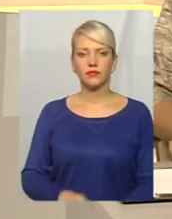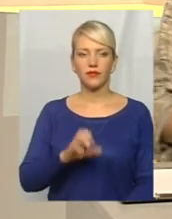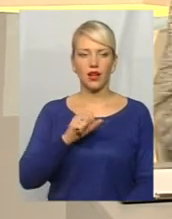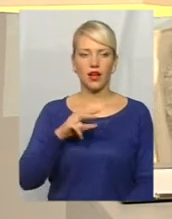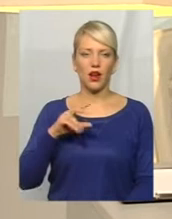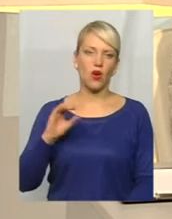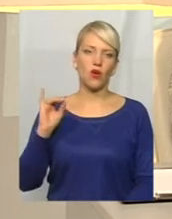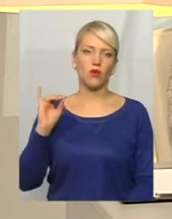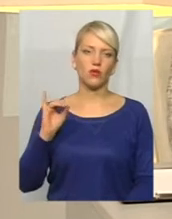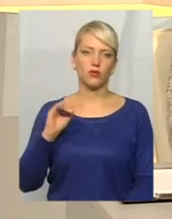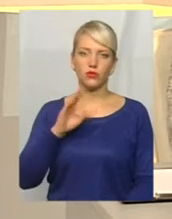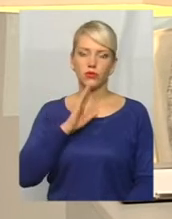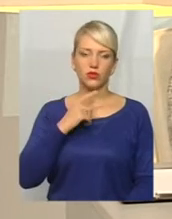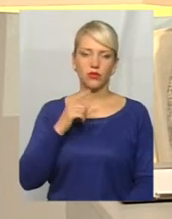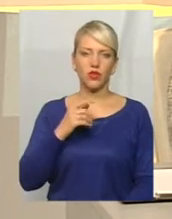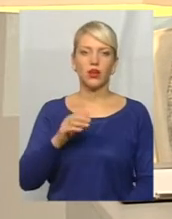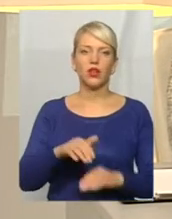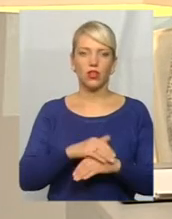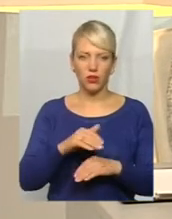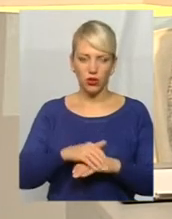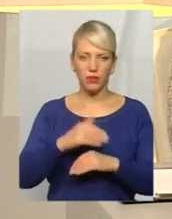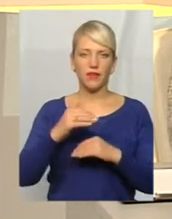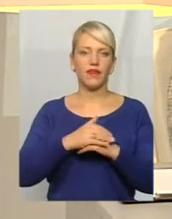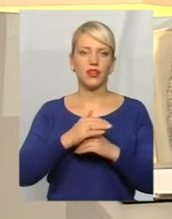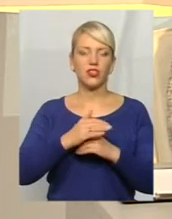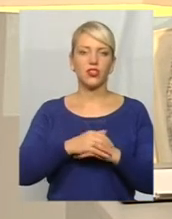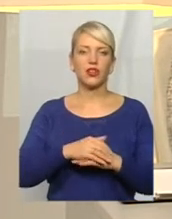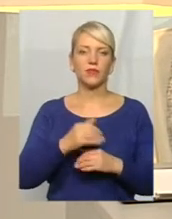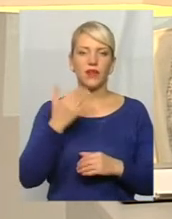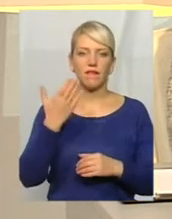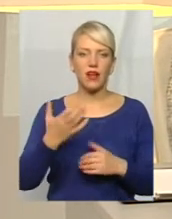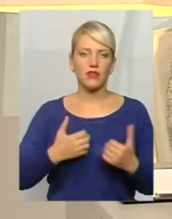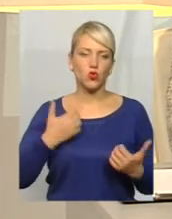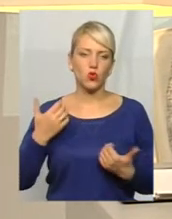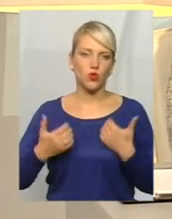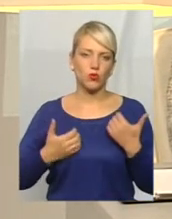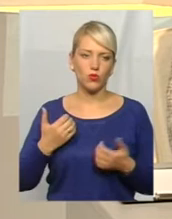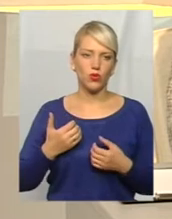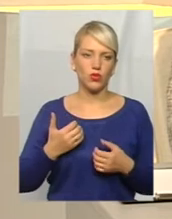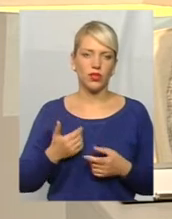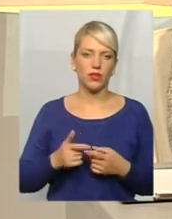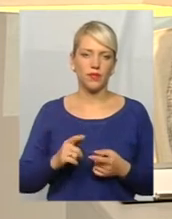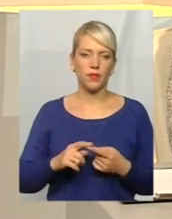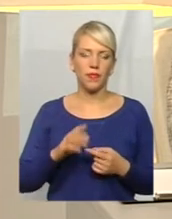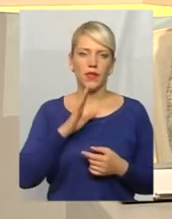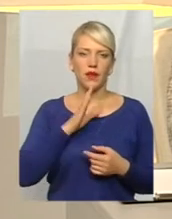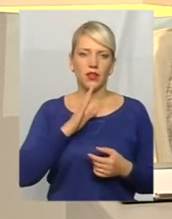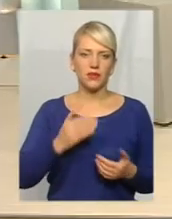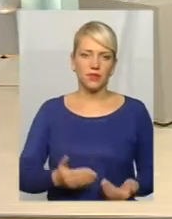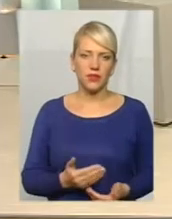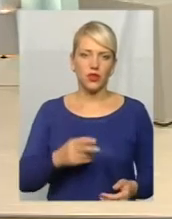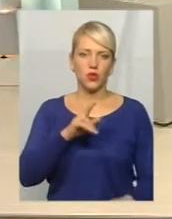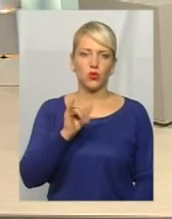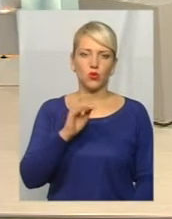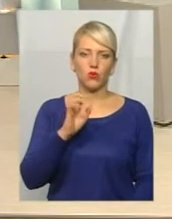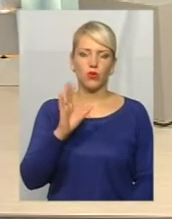Алло, ми вас чуємо, говоріть. Добрий вечір. Вас турбує мешканка мікрорайону Дубово.